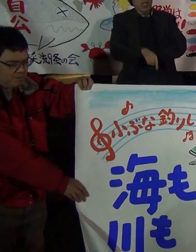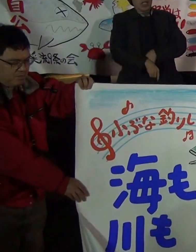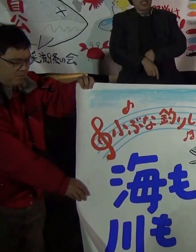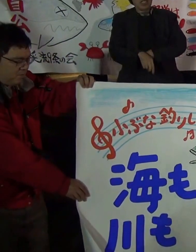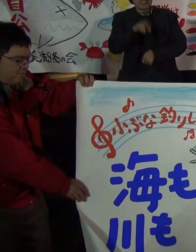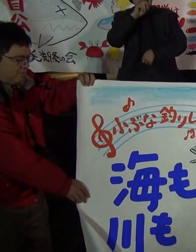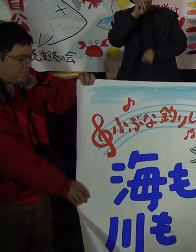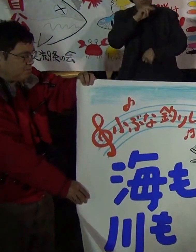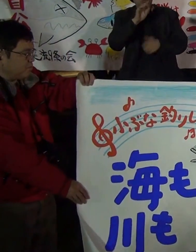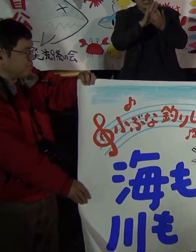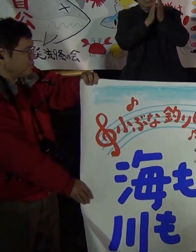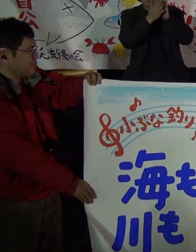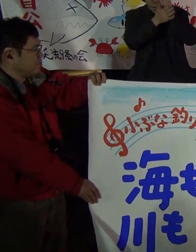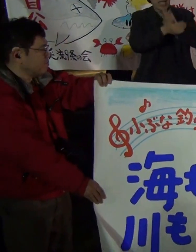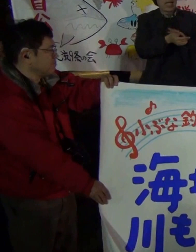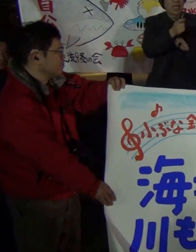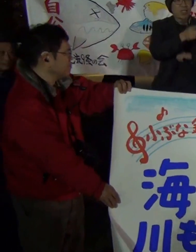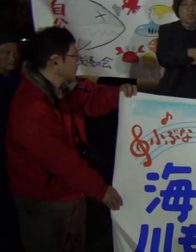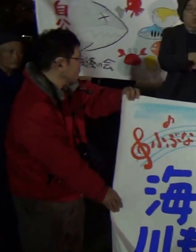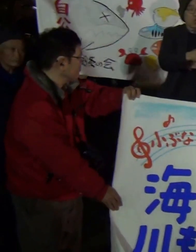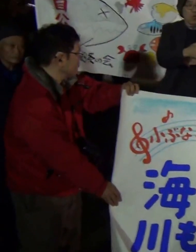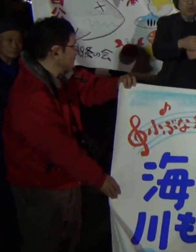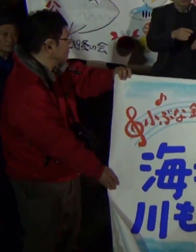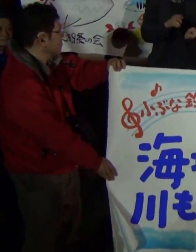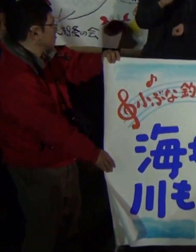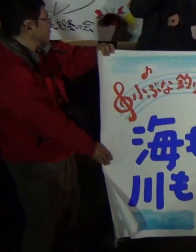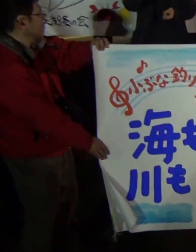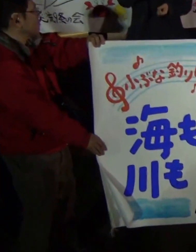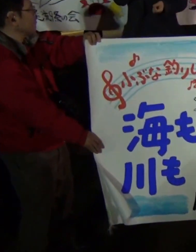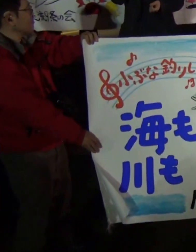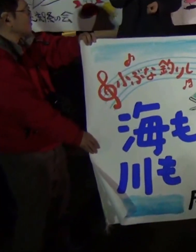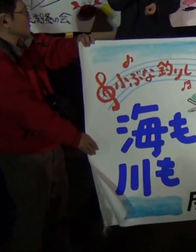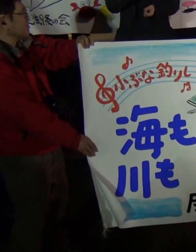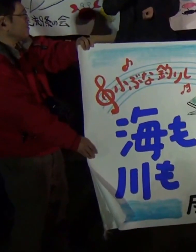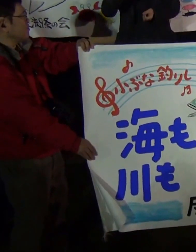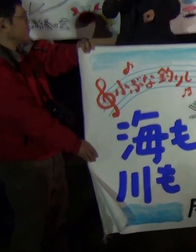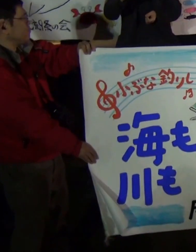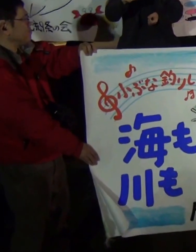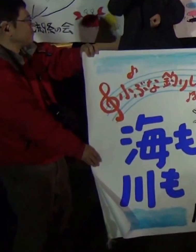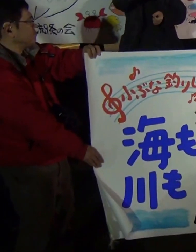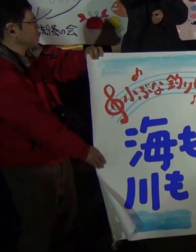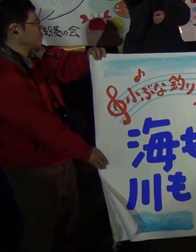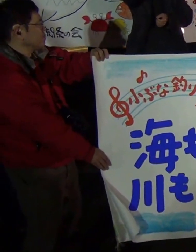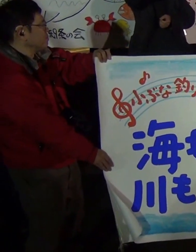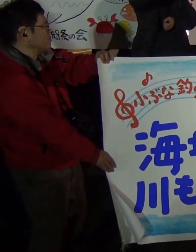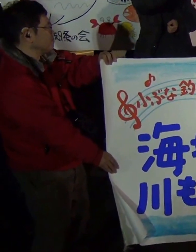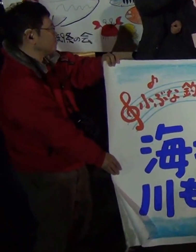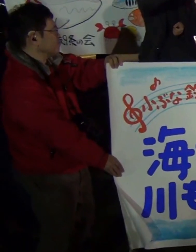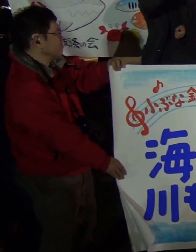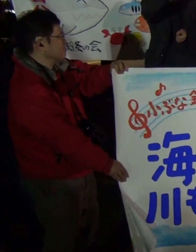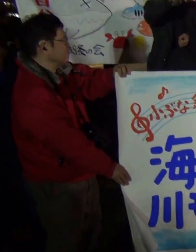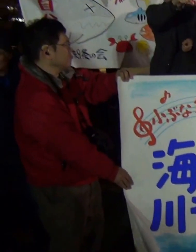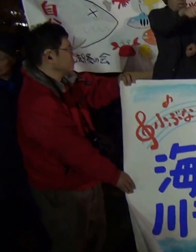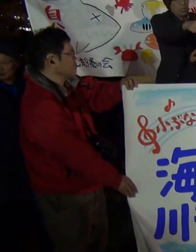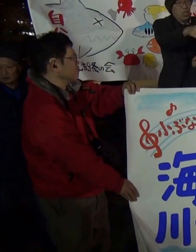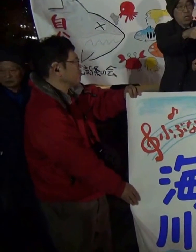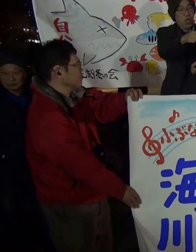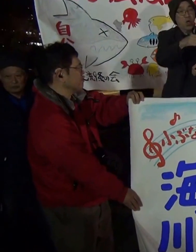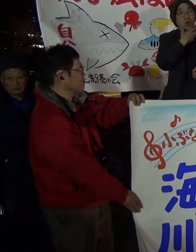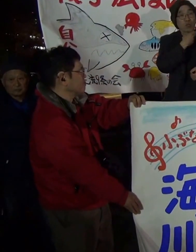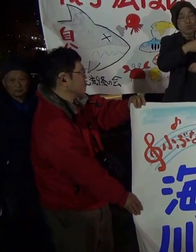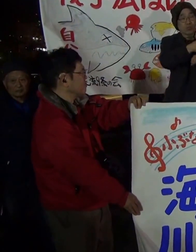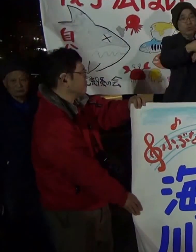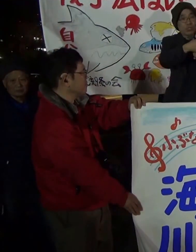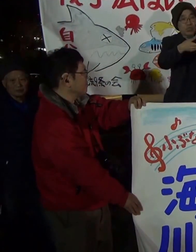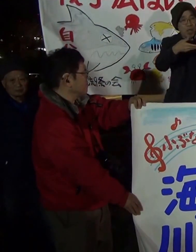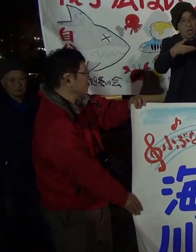ね、放射能というウラン鉱山、あそこのところで測ったら福島より高い値が出てる。でだから掘り進む中